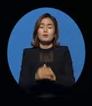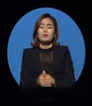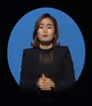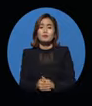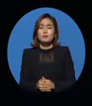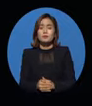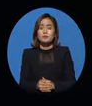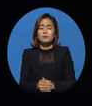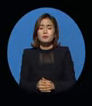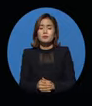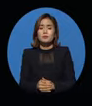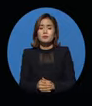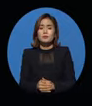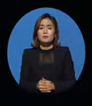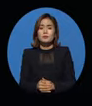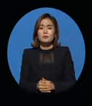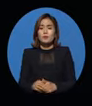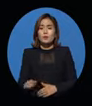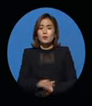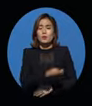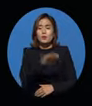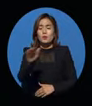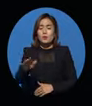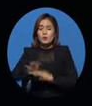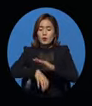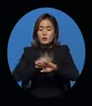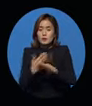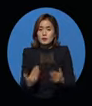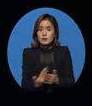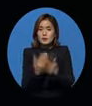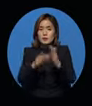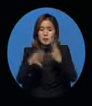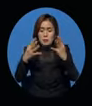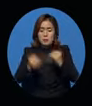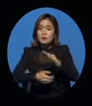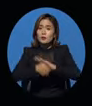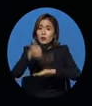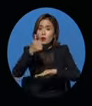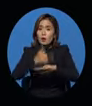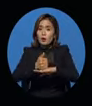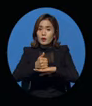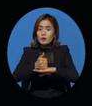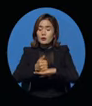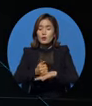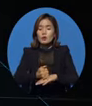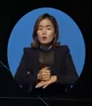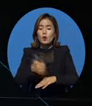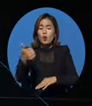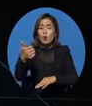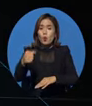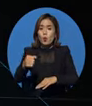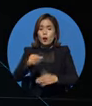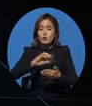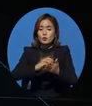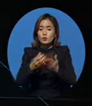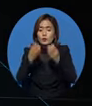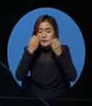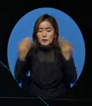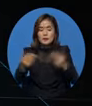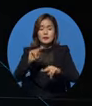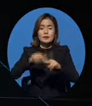어 우리가 핵심 성장에도 많은 성과를 내서 배척 같은 걸 통해서 노먼 명 청대 새로운 일자리도